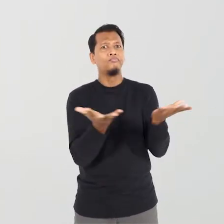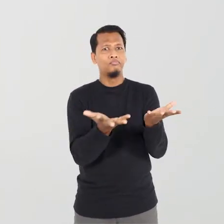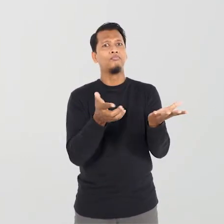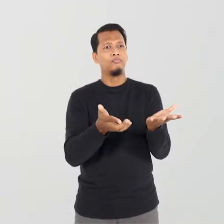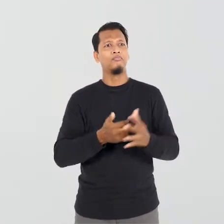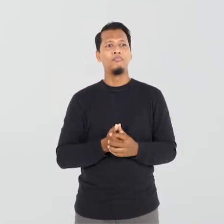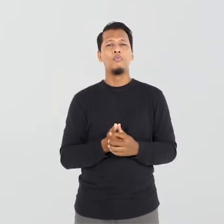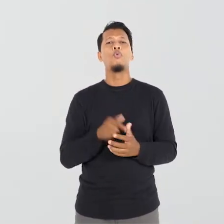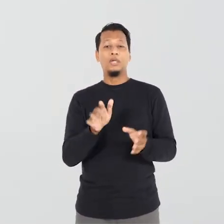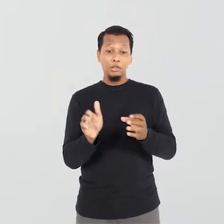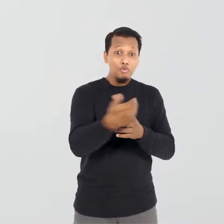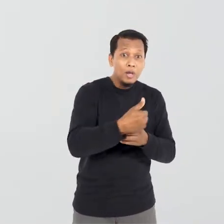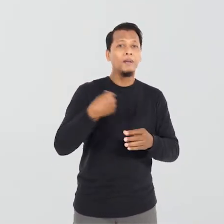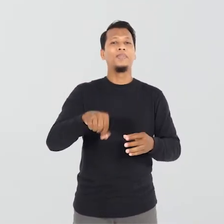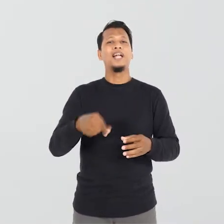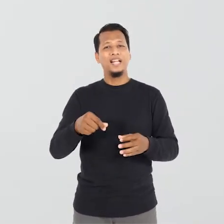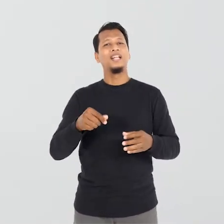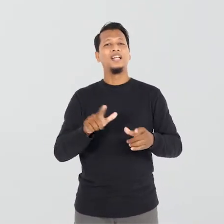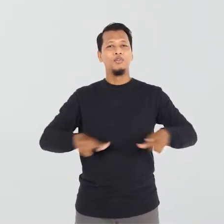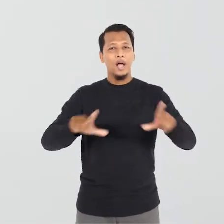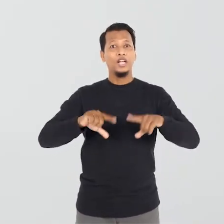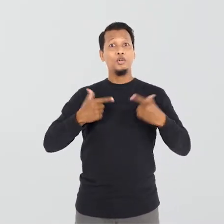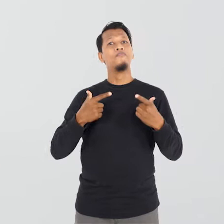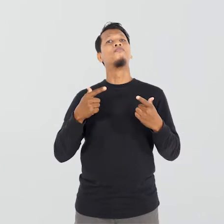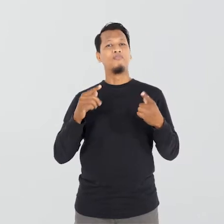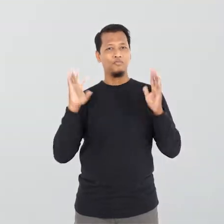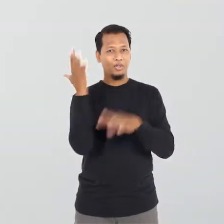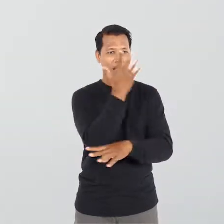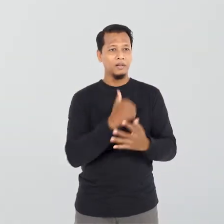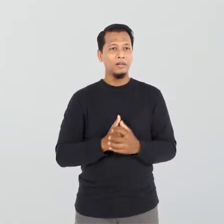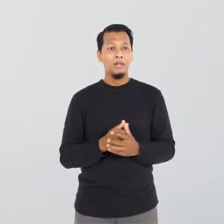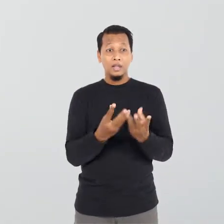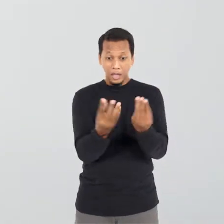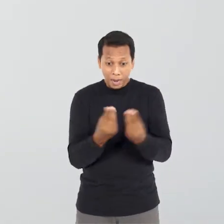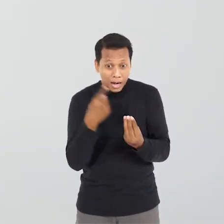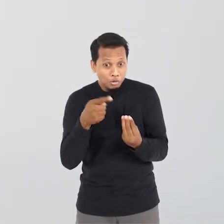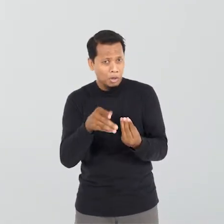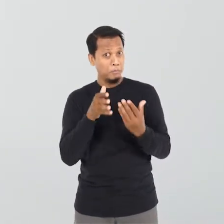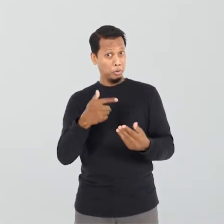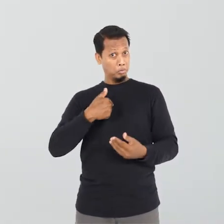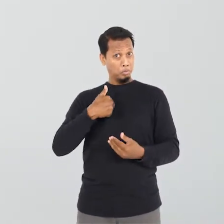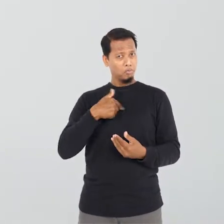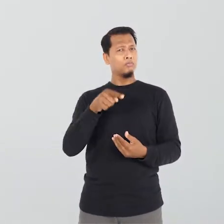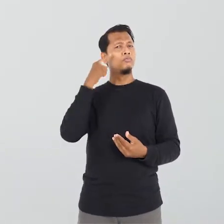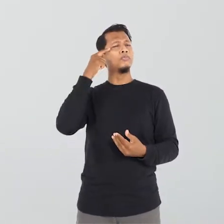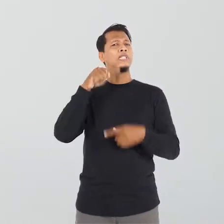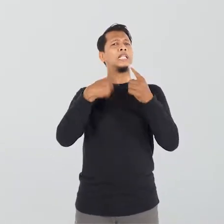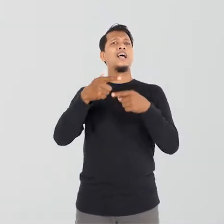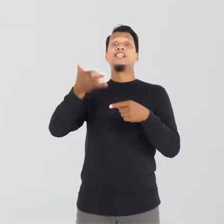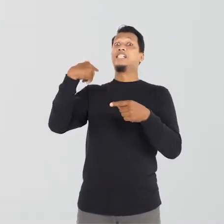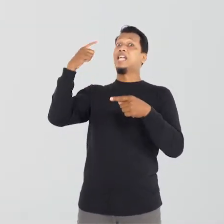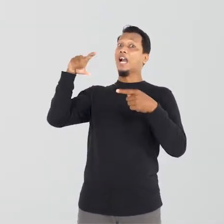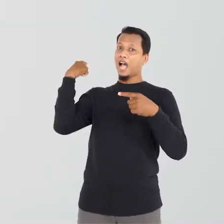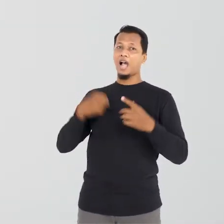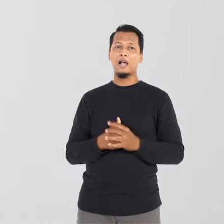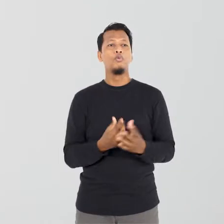tumbuhan-tumbuhan tertentu yang dilindungi oleh Kementerian Perhutanan Indonesia. Taman Nasional menurut gue itu sebuah cerita. Karena